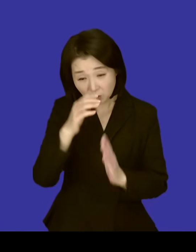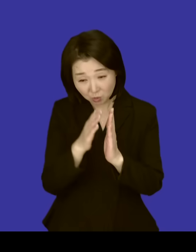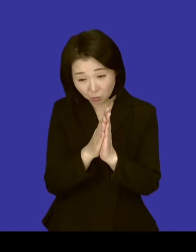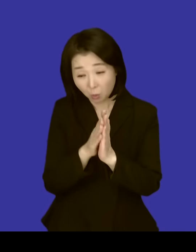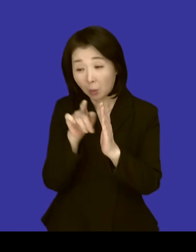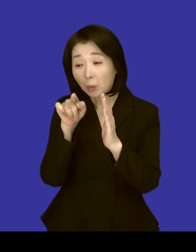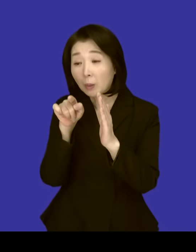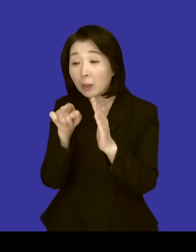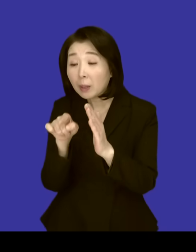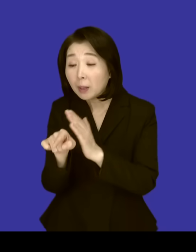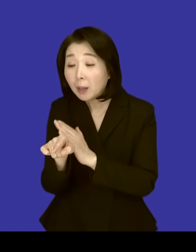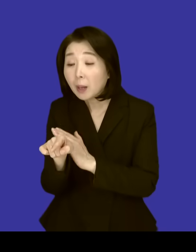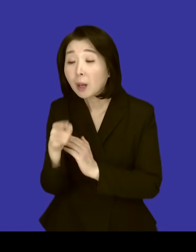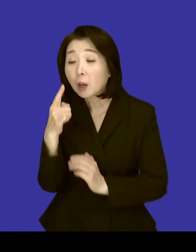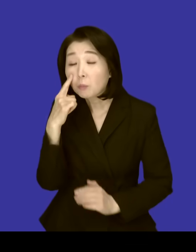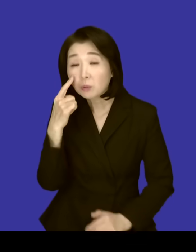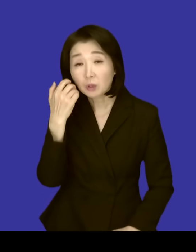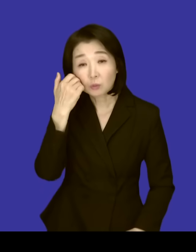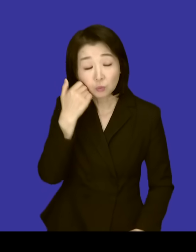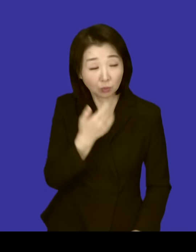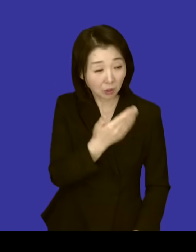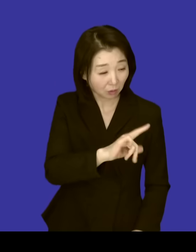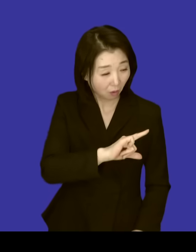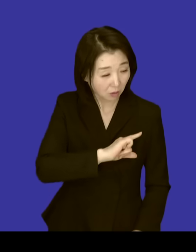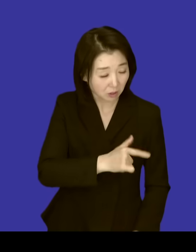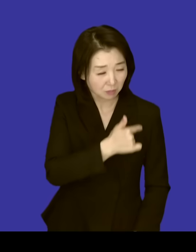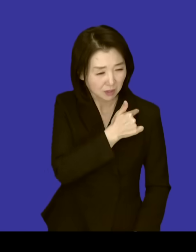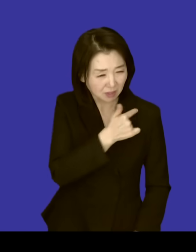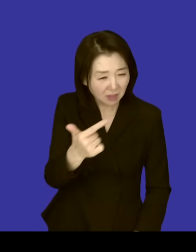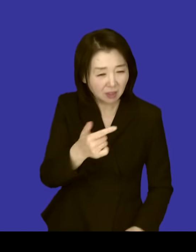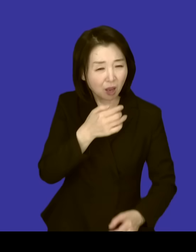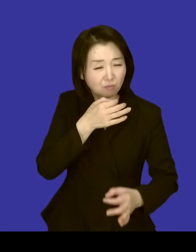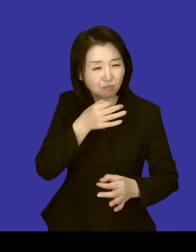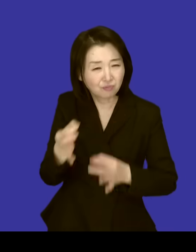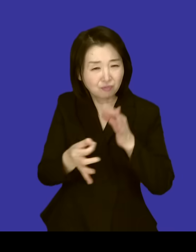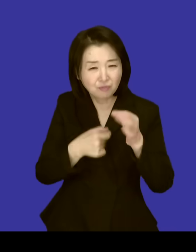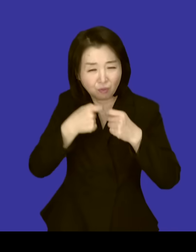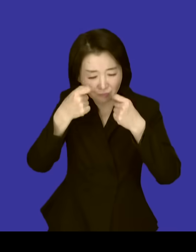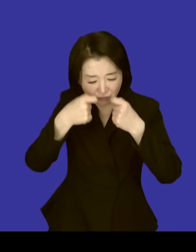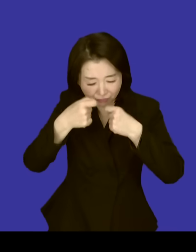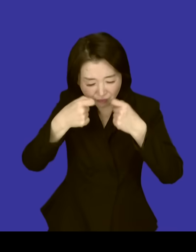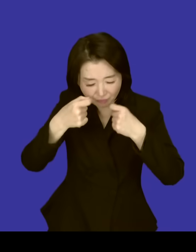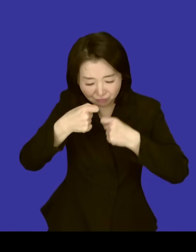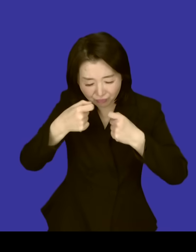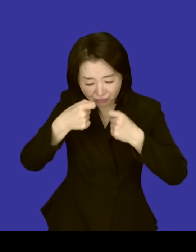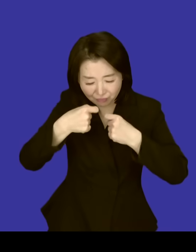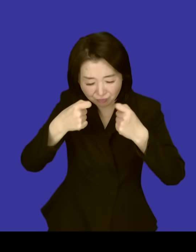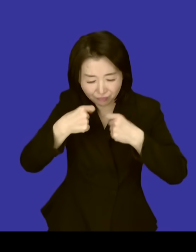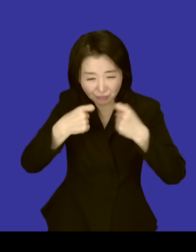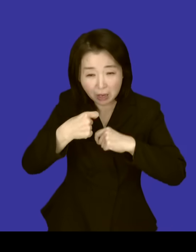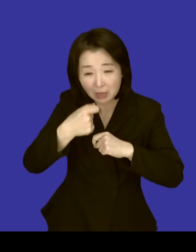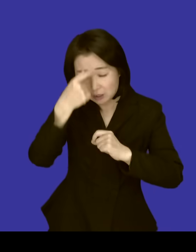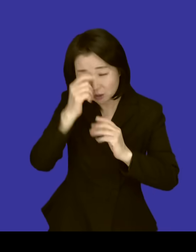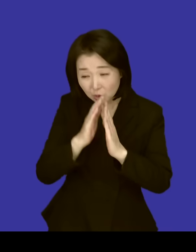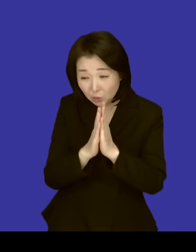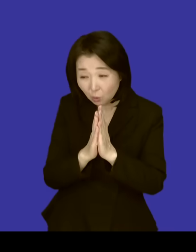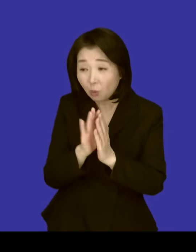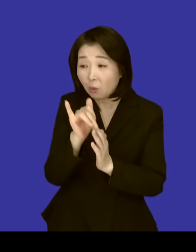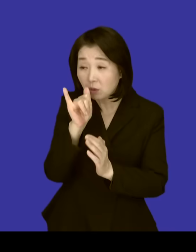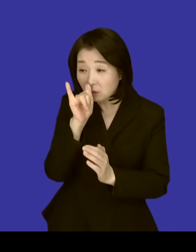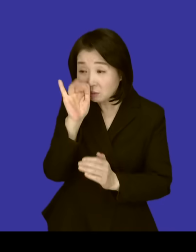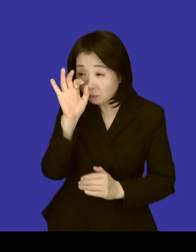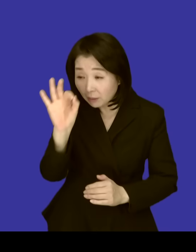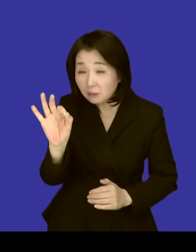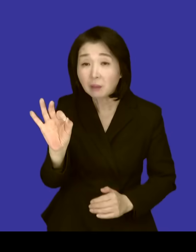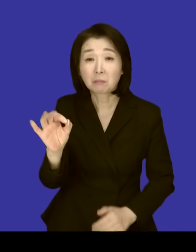갔는데 누군가 네 이름을 크게 부르면서 울부짖으면서 기도를 하고 있던데